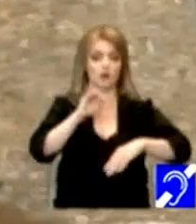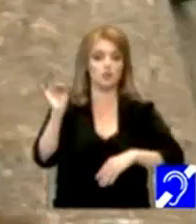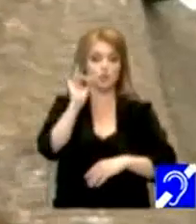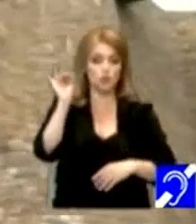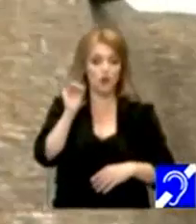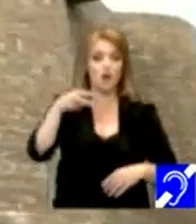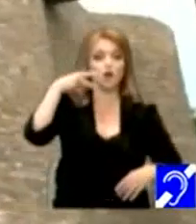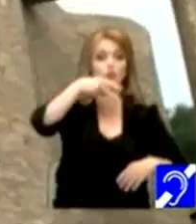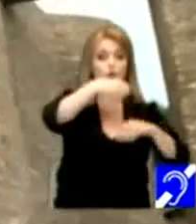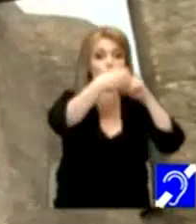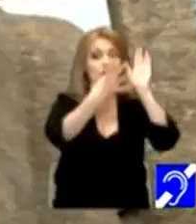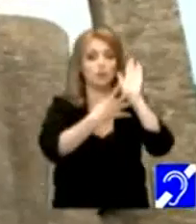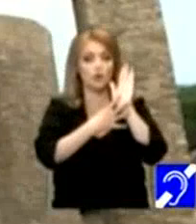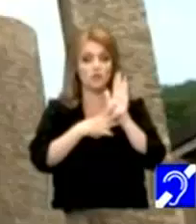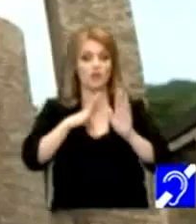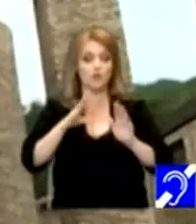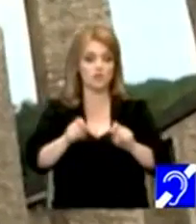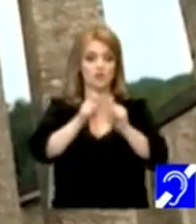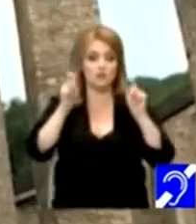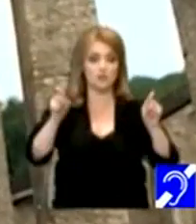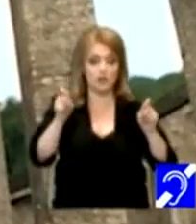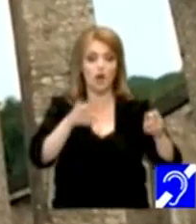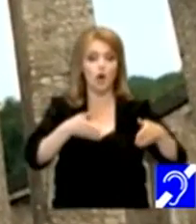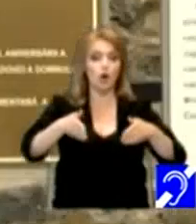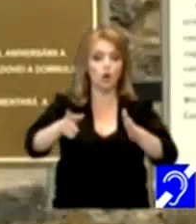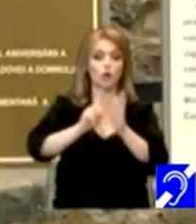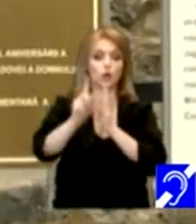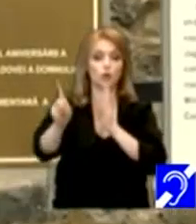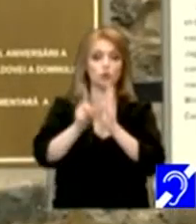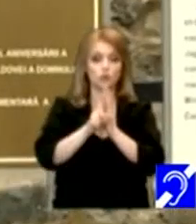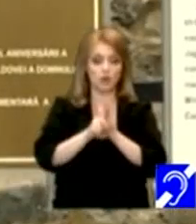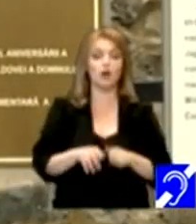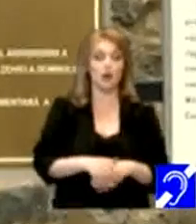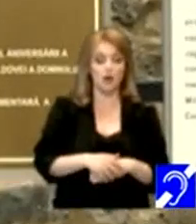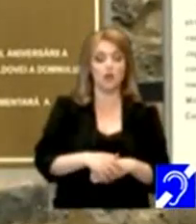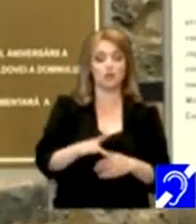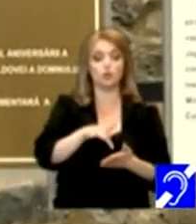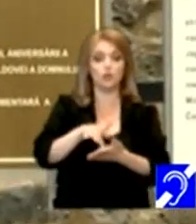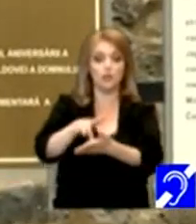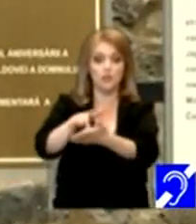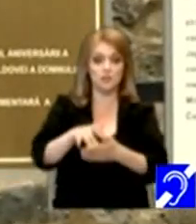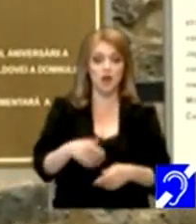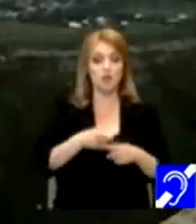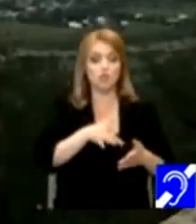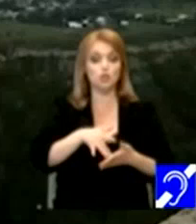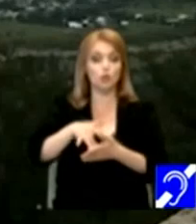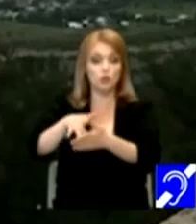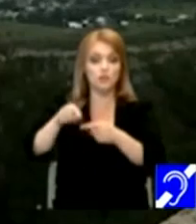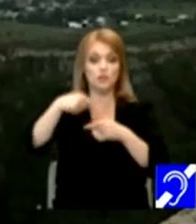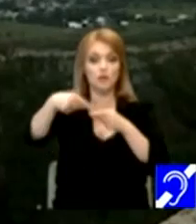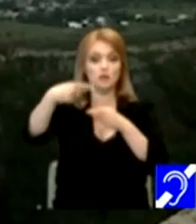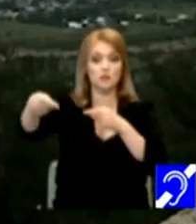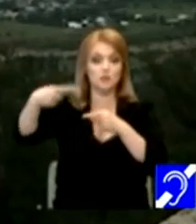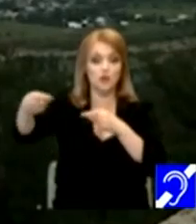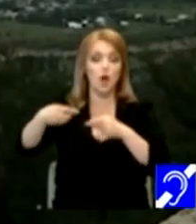românesc, în 2019 a fost lansată ruta cultural-turistică Voievodul Ștefan cel Mare și Sfânt. Traseul străbate